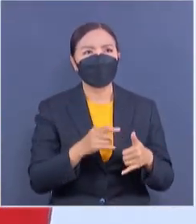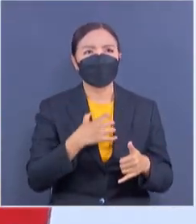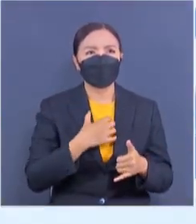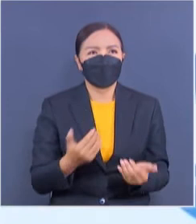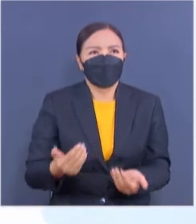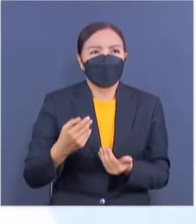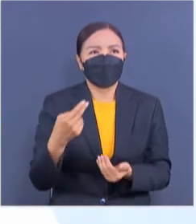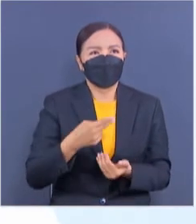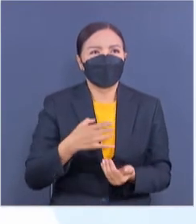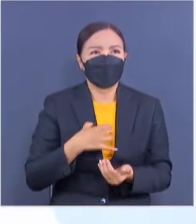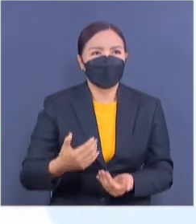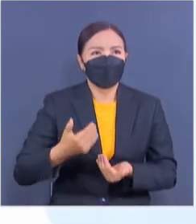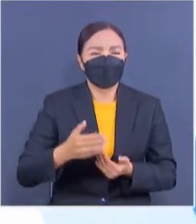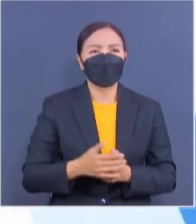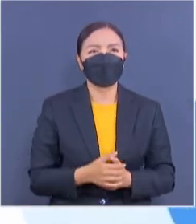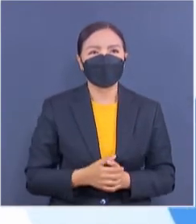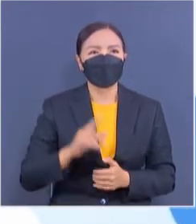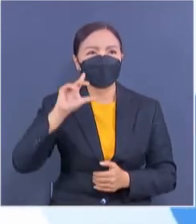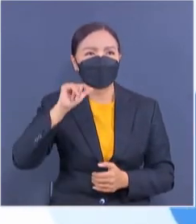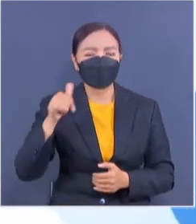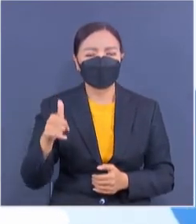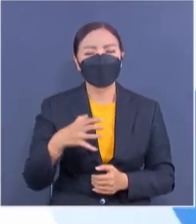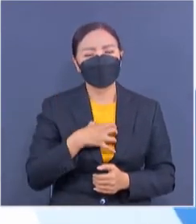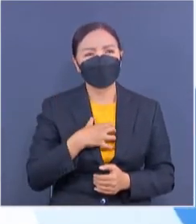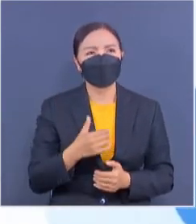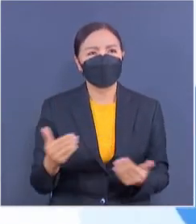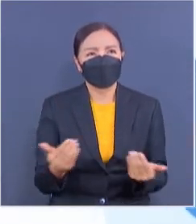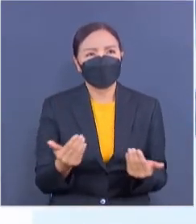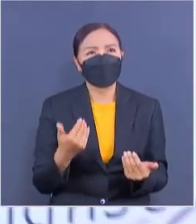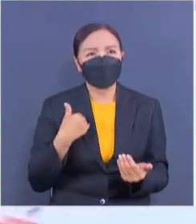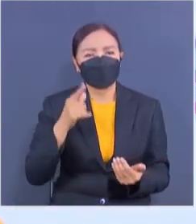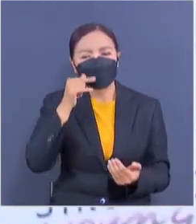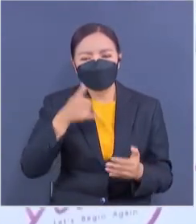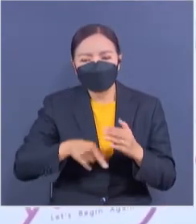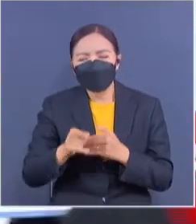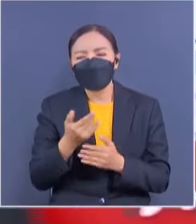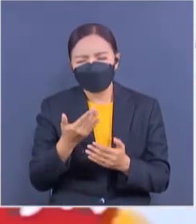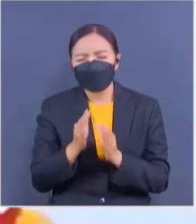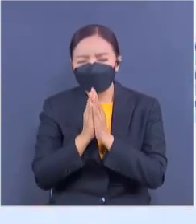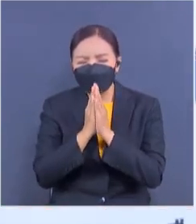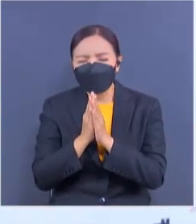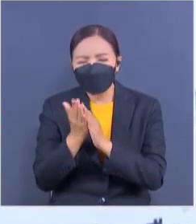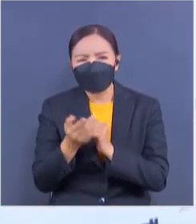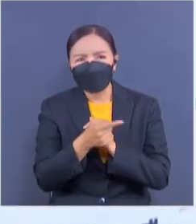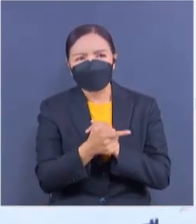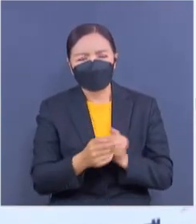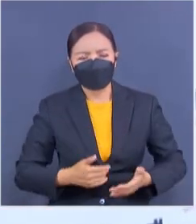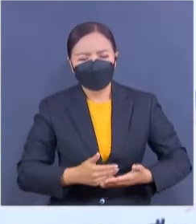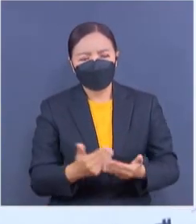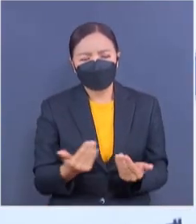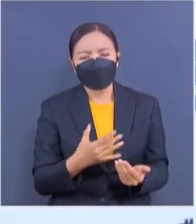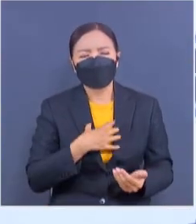หลานเต็มทีแล้วนั้นเธอก็ยอมรับค่ะว่าคุณแม่อยากให้มีจนถึงขั้นไปบนเลยนะคะเพราะกลัวว่าเธอจะไม่มีค่ะ